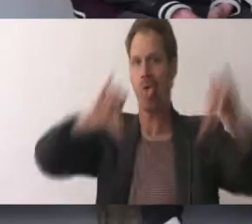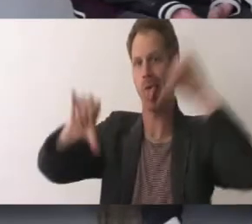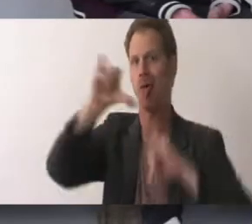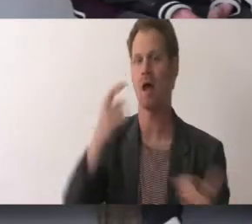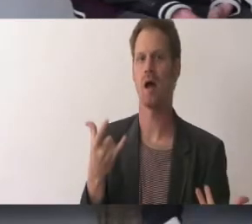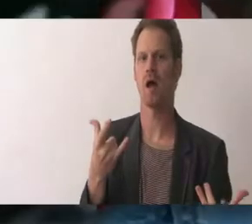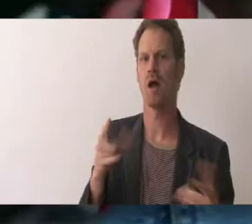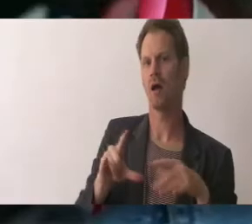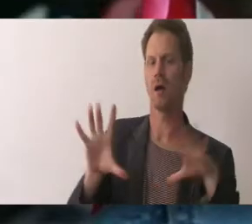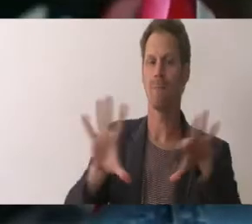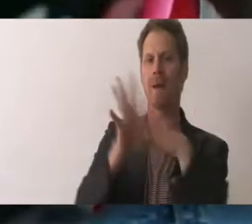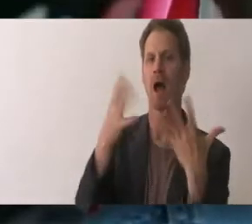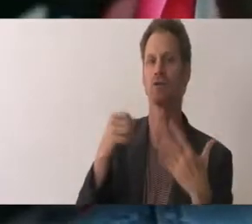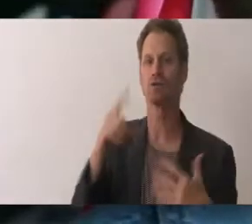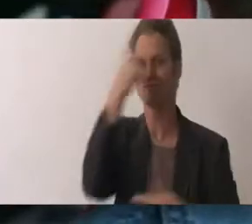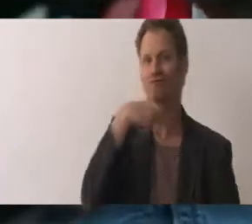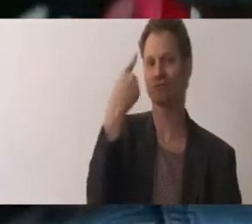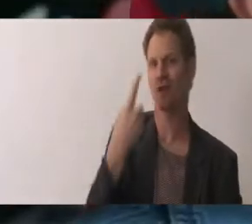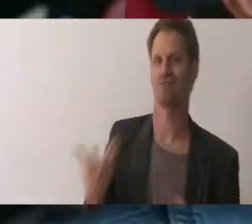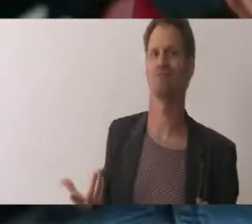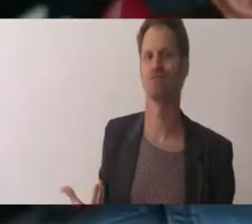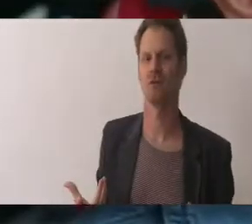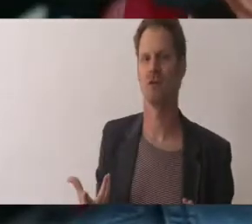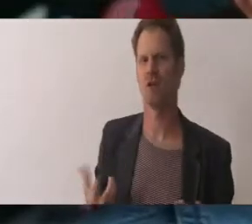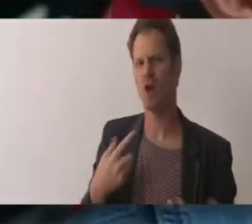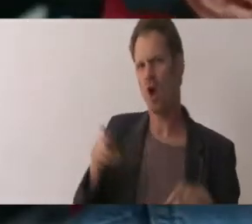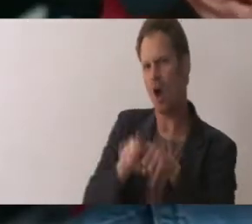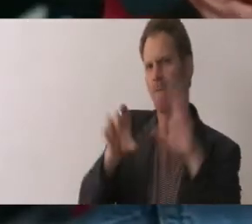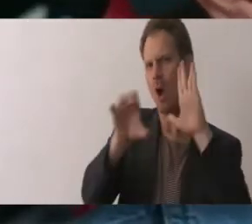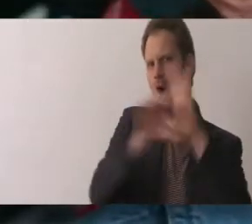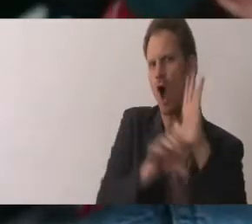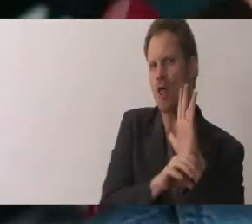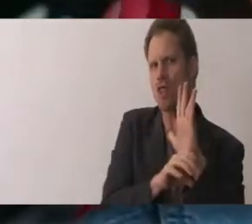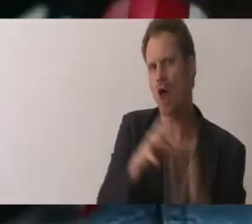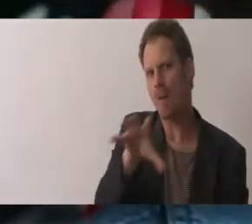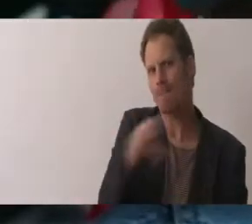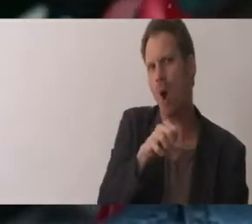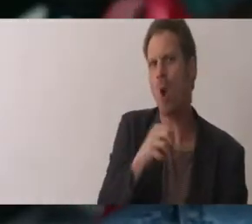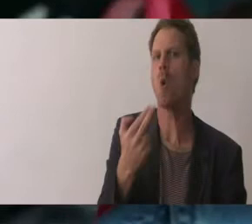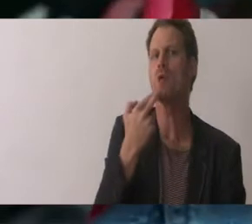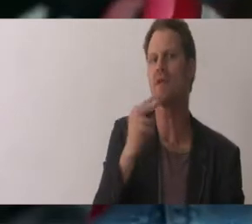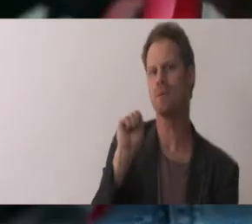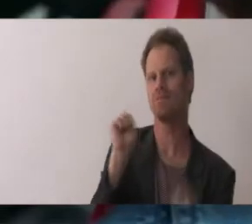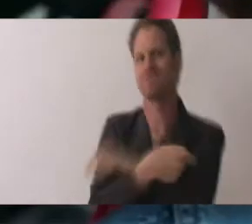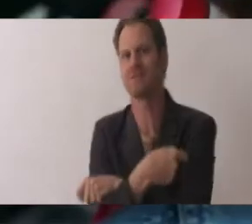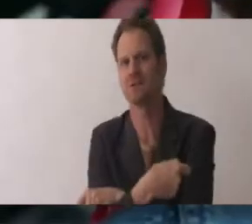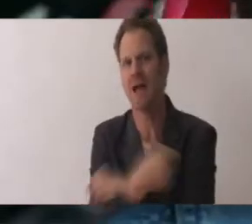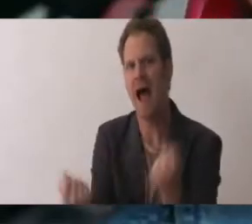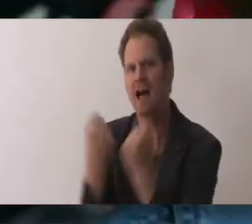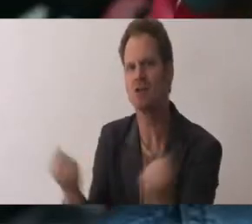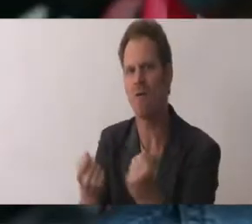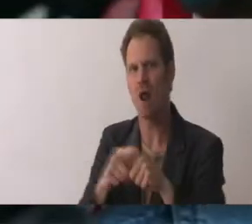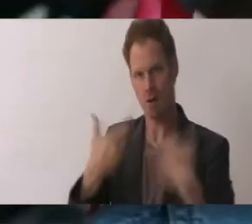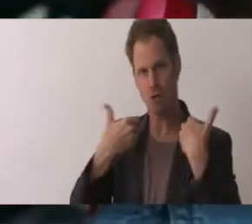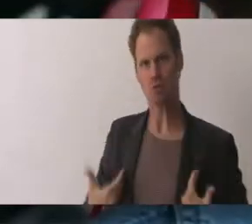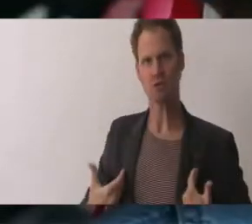lui donner l'image, l'apparence qu'on veut. Et nous, on choisit de prendre ces codes-là, de les retourner, de les utiliser dans nos actions, et de dire,